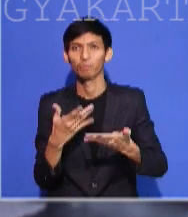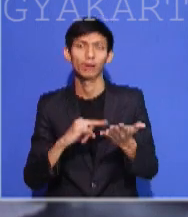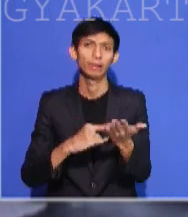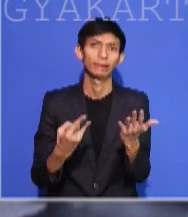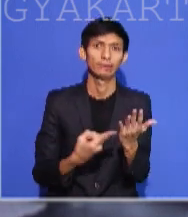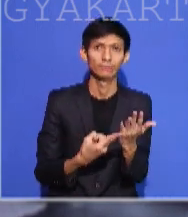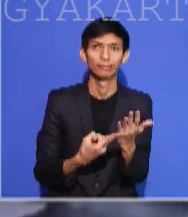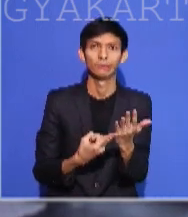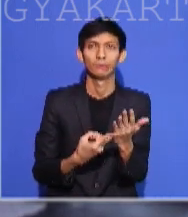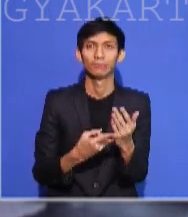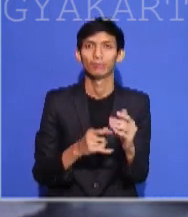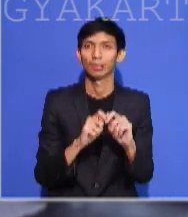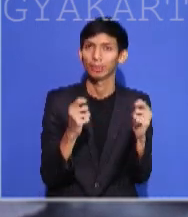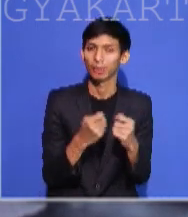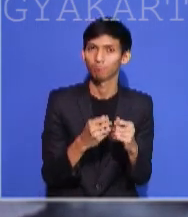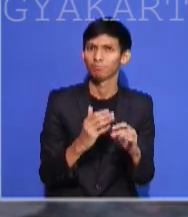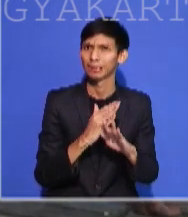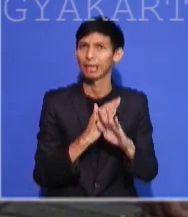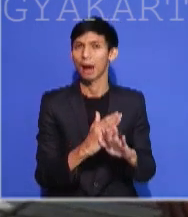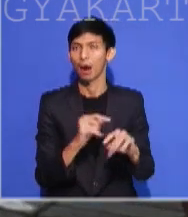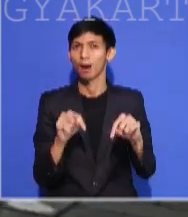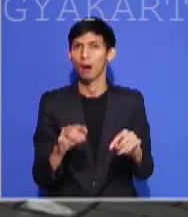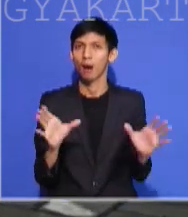tim preventif korektif